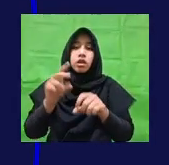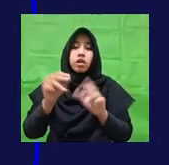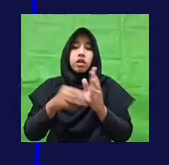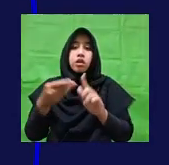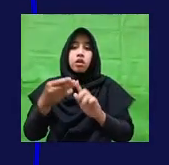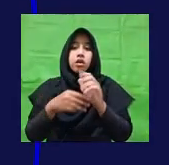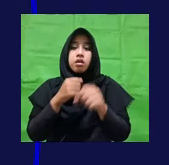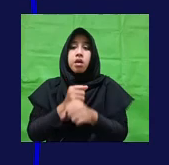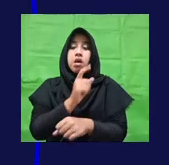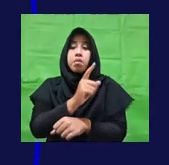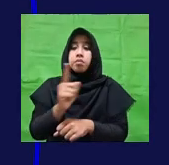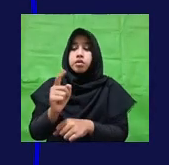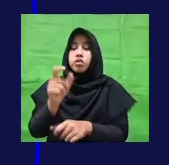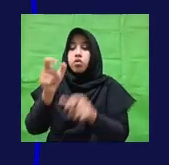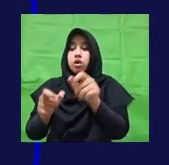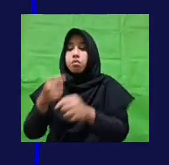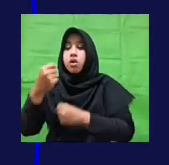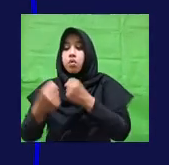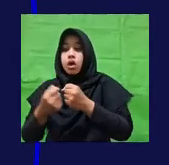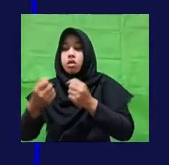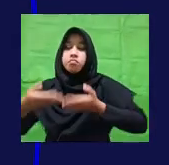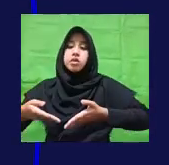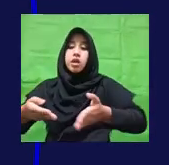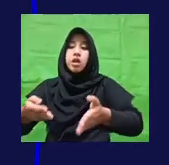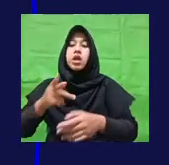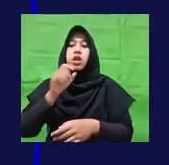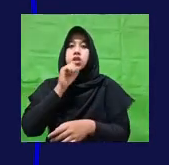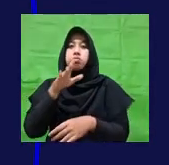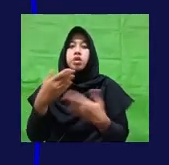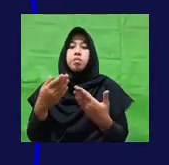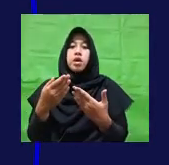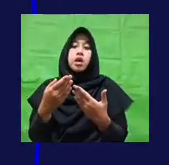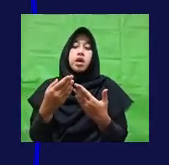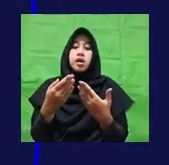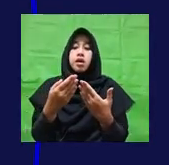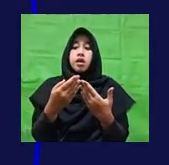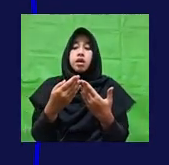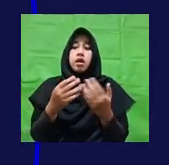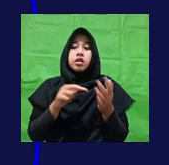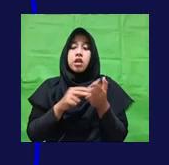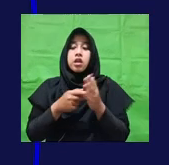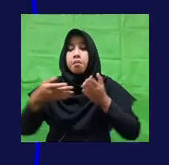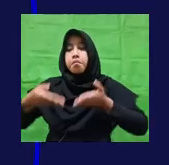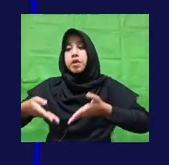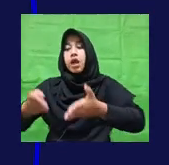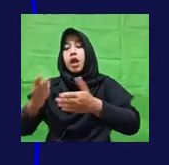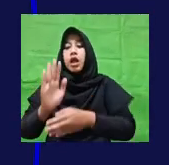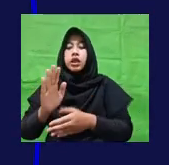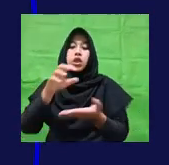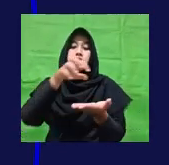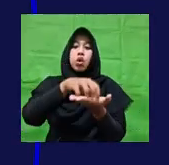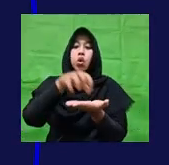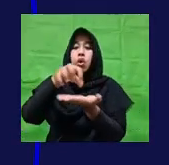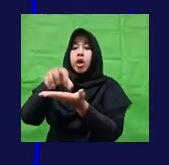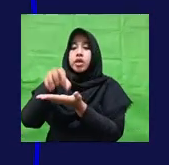melakukan perjalanan. Kita menyebutnya sebagai dalam istilah dalam ini istilahnya perjalanan. yang mana nanti di lokasi